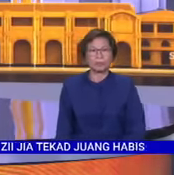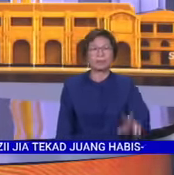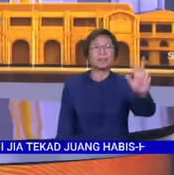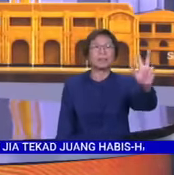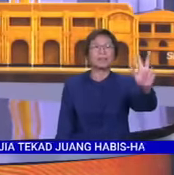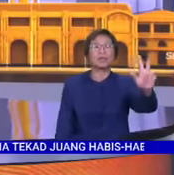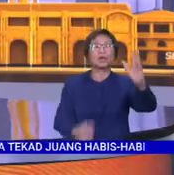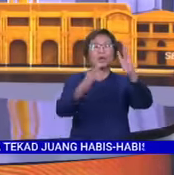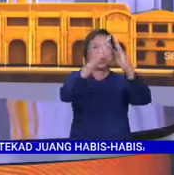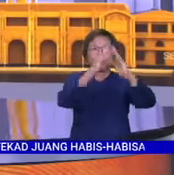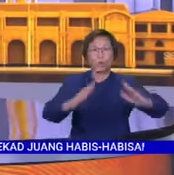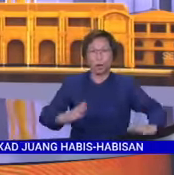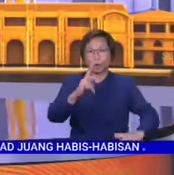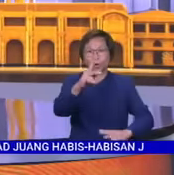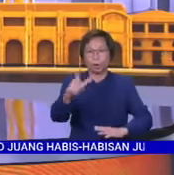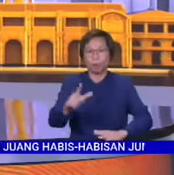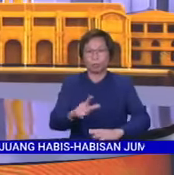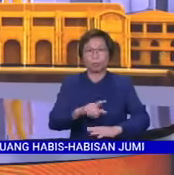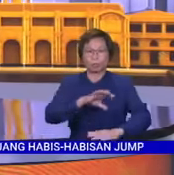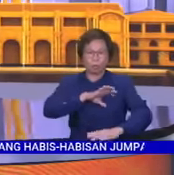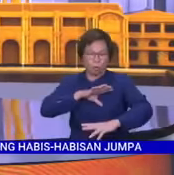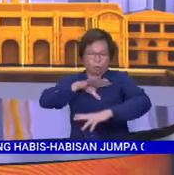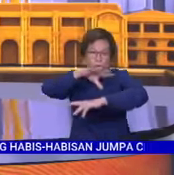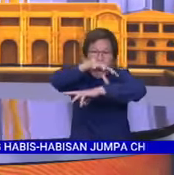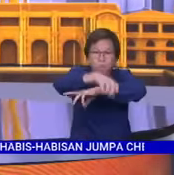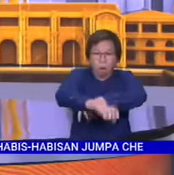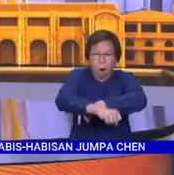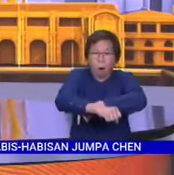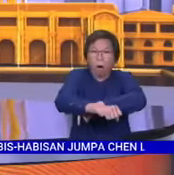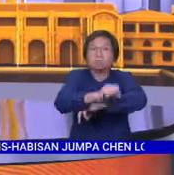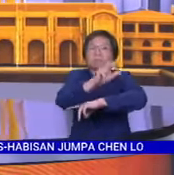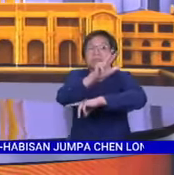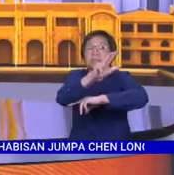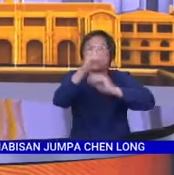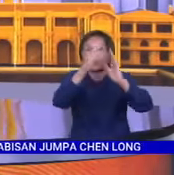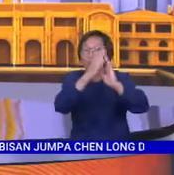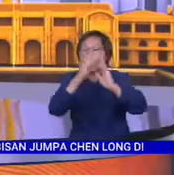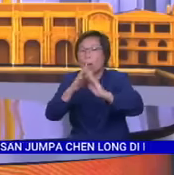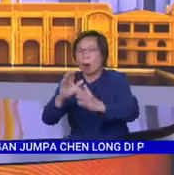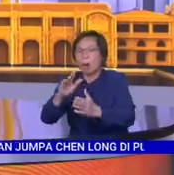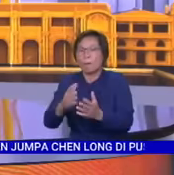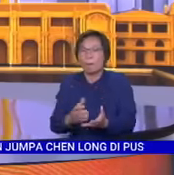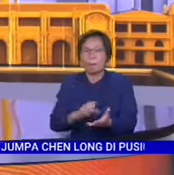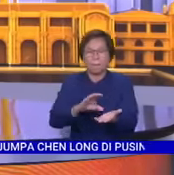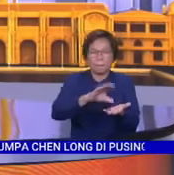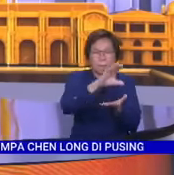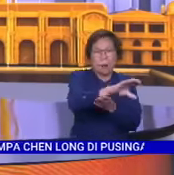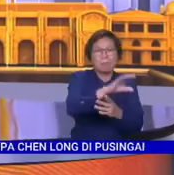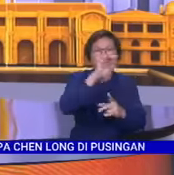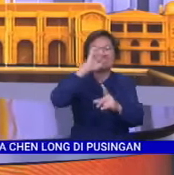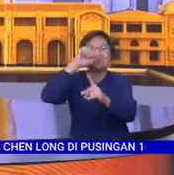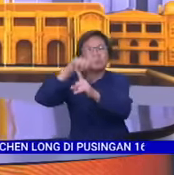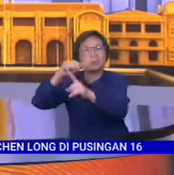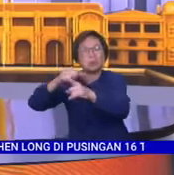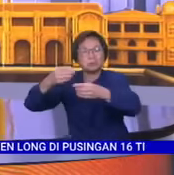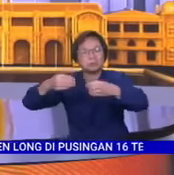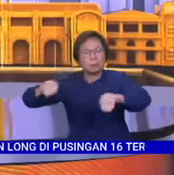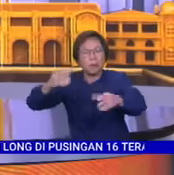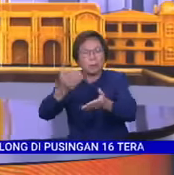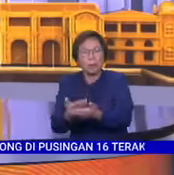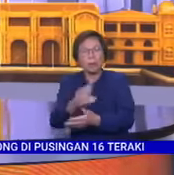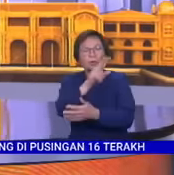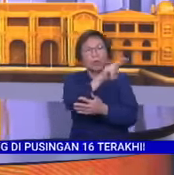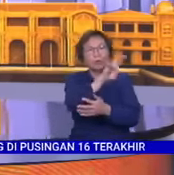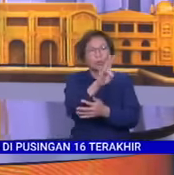MP3 unit rumah di ibu negara diserbu police dipercayai terlipat dengan pelaburan tidak wujud dan tipu jual benih